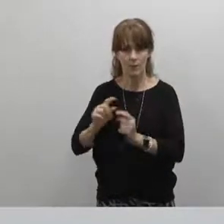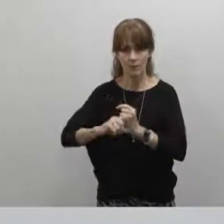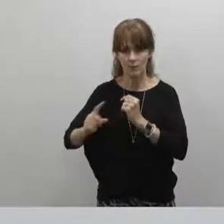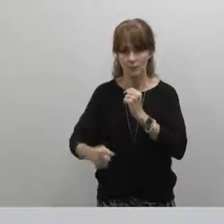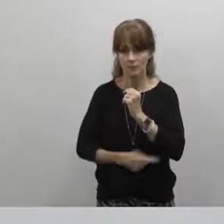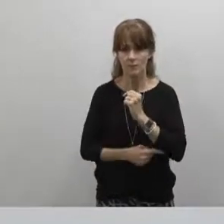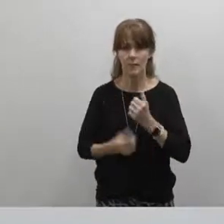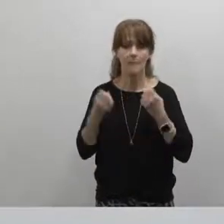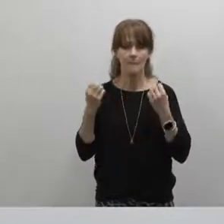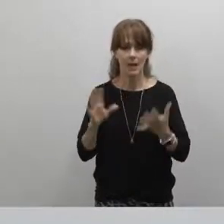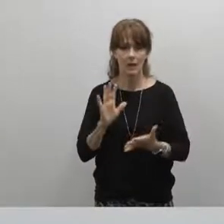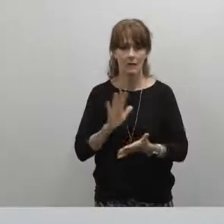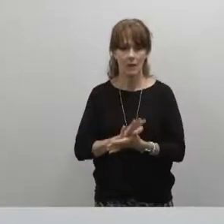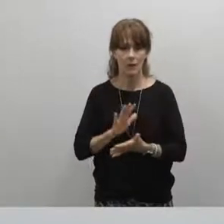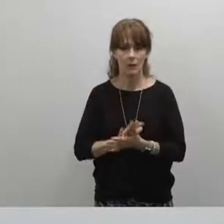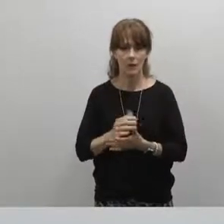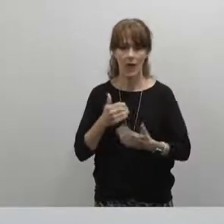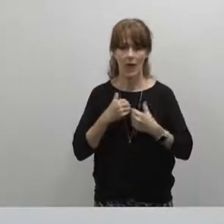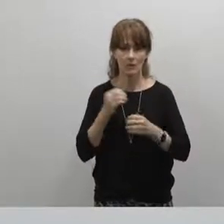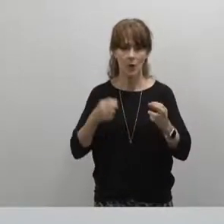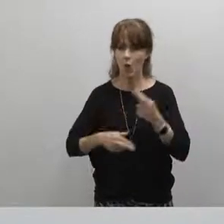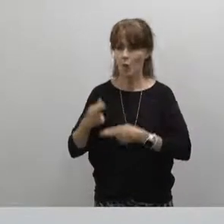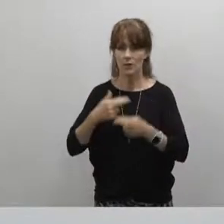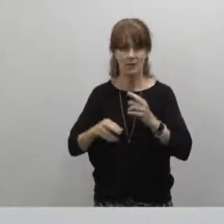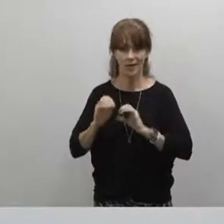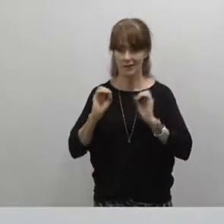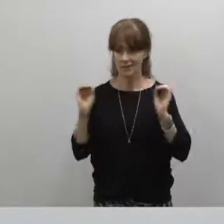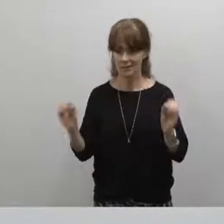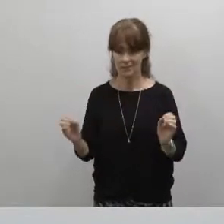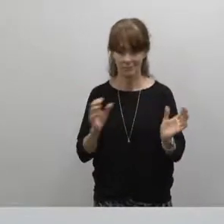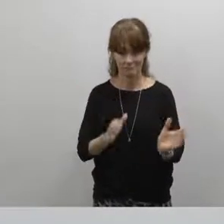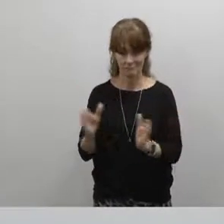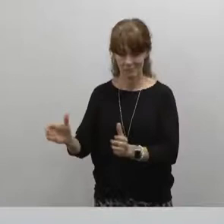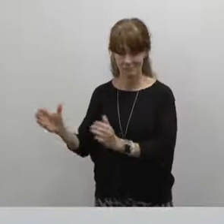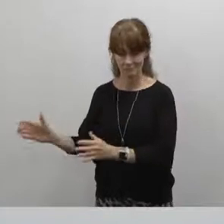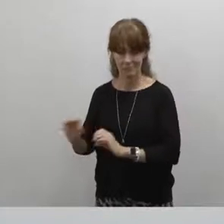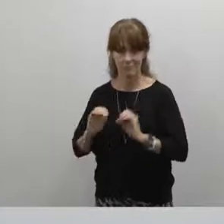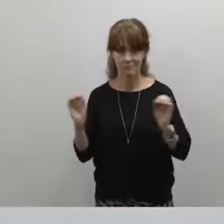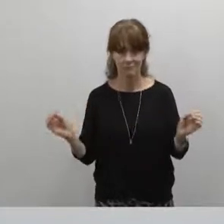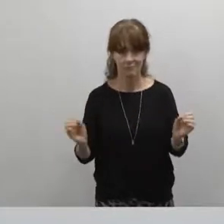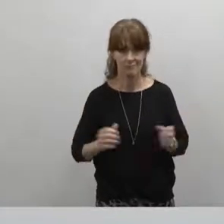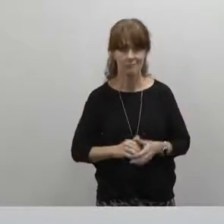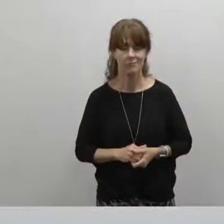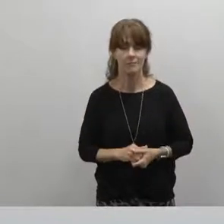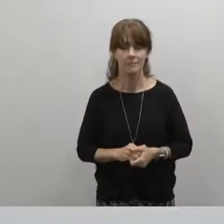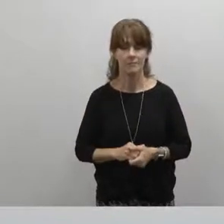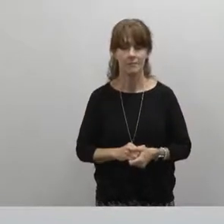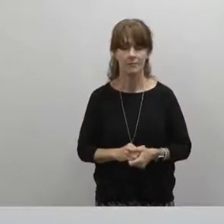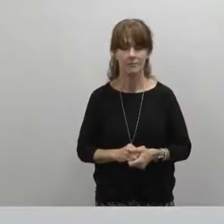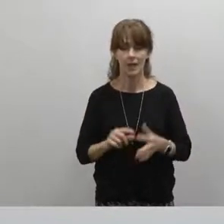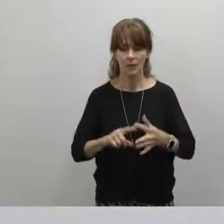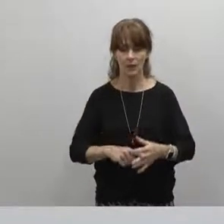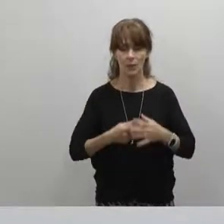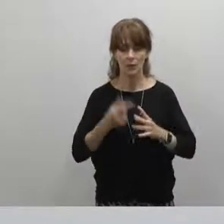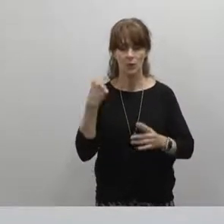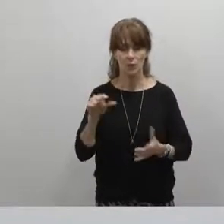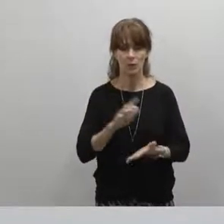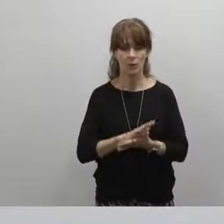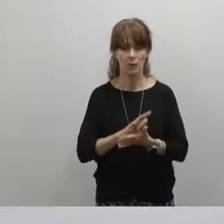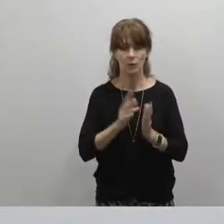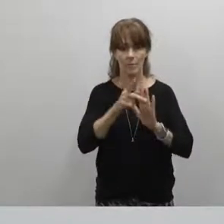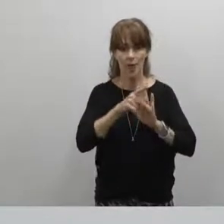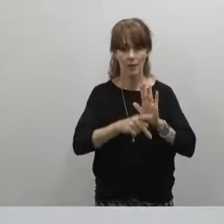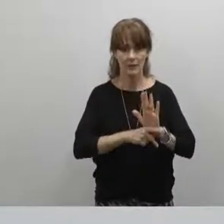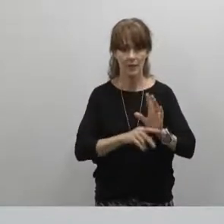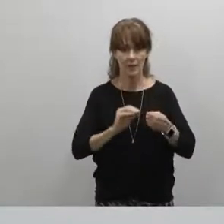ទុកដាក់អំពីការថែរក្សាសម្រាមត្រូវតែចេះរៀបចំប្រើរបស់សាឡើងវិញហើយនឹងមានធុងសម្រាប់ដាក់សម្រា